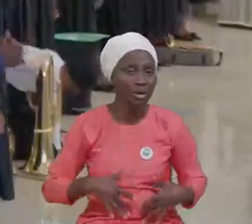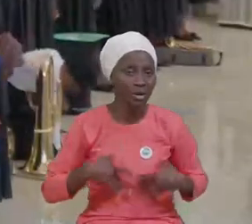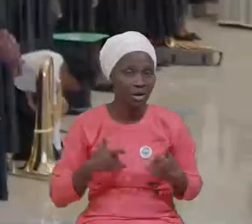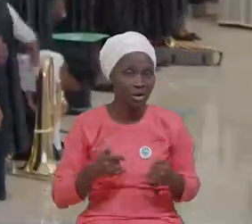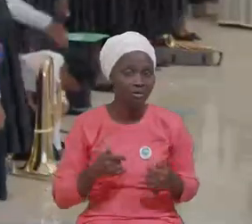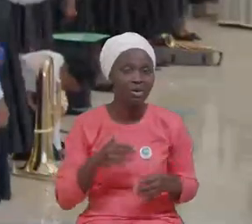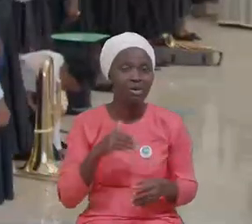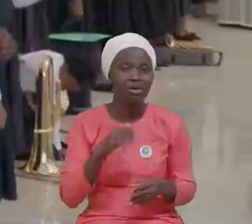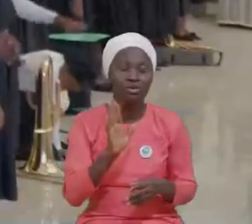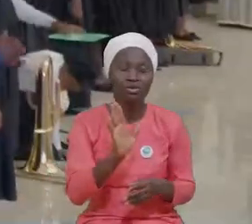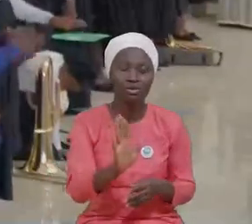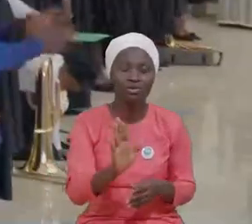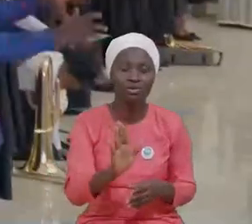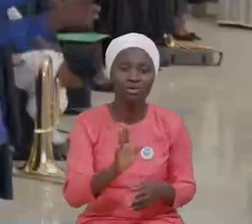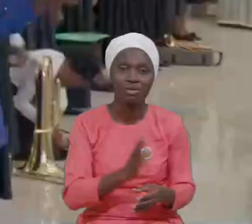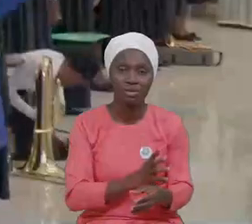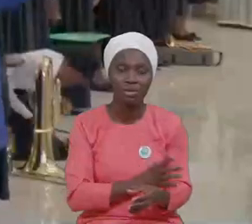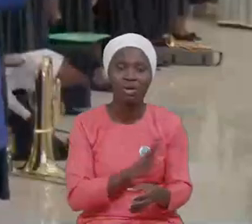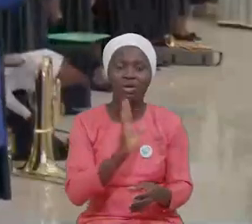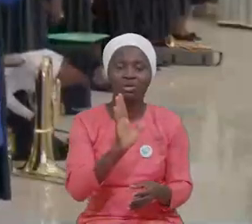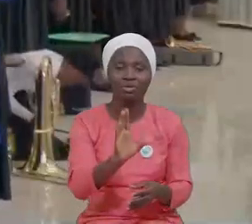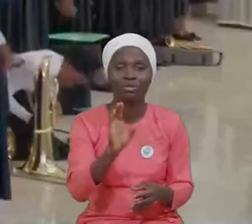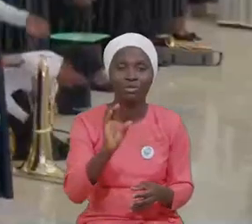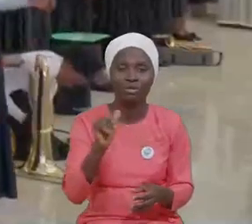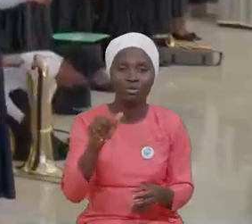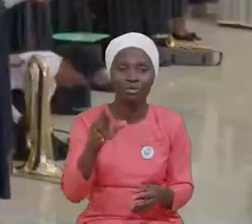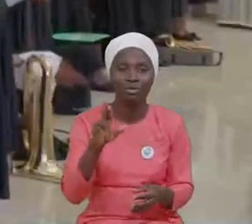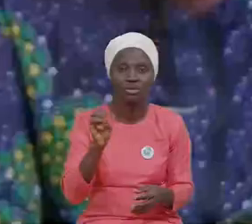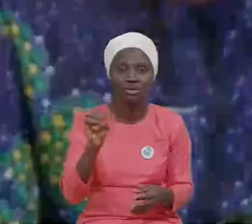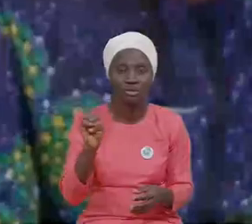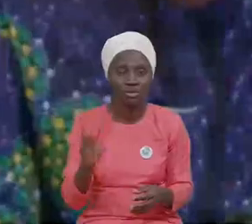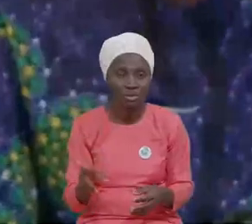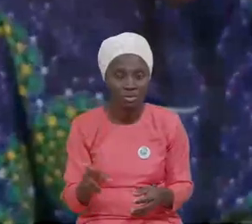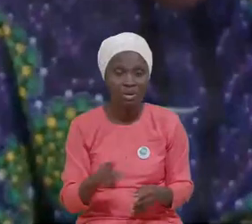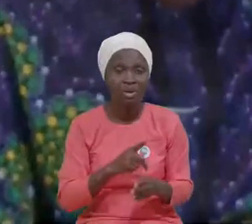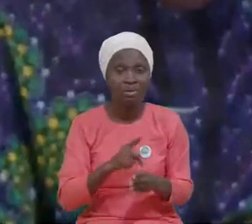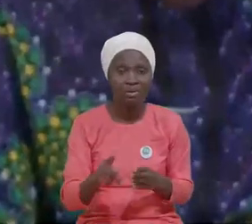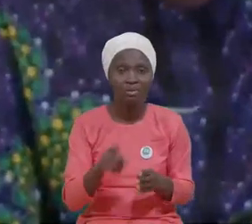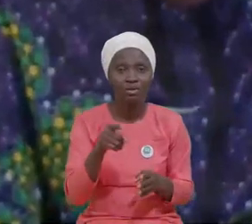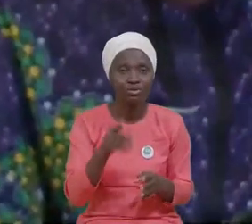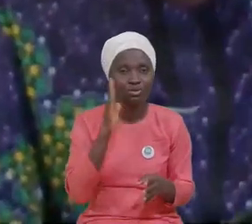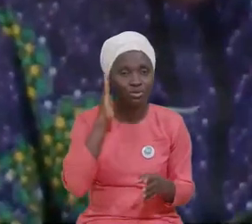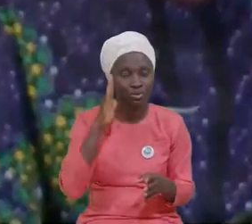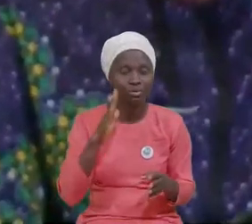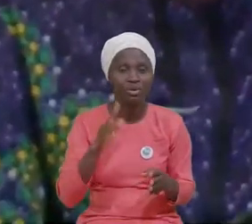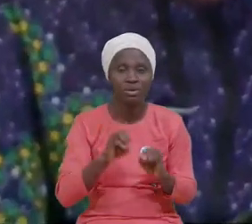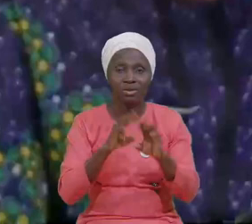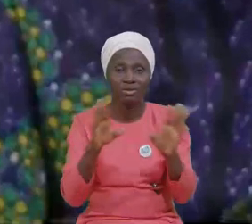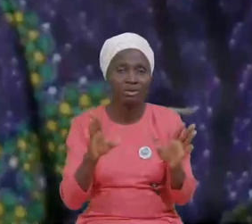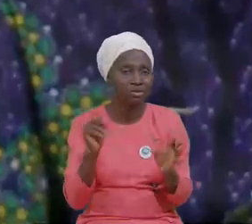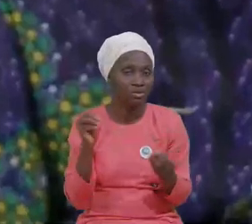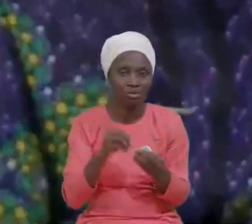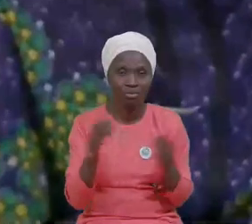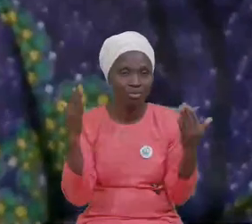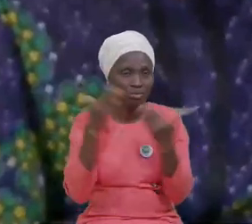spirituelle, ta carrière, ta profession, tu vas briller. Plus de sommeil, plus de